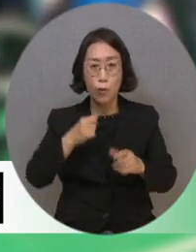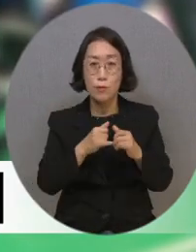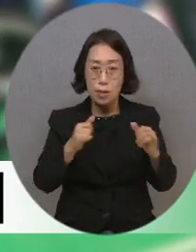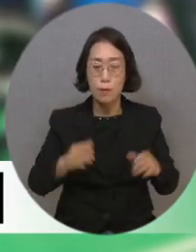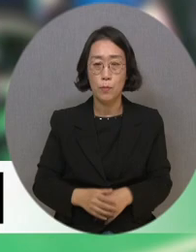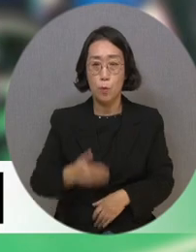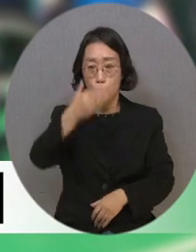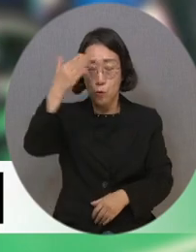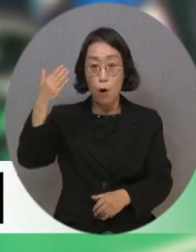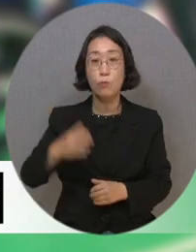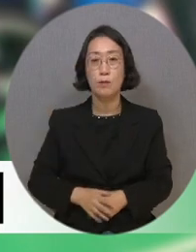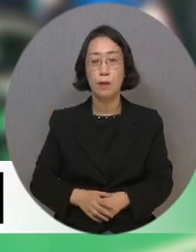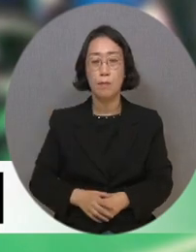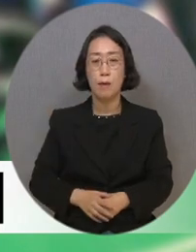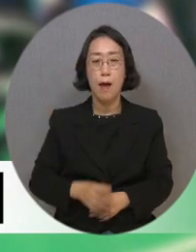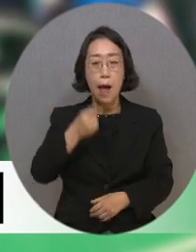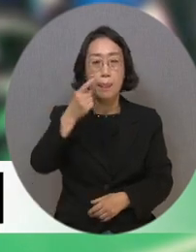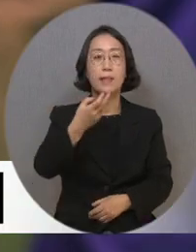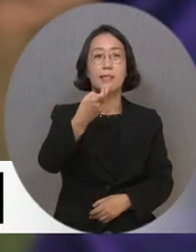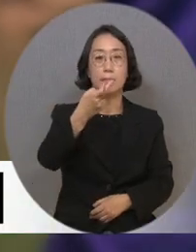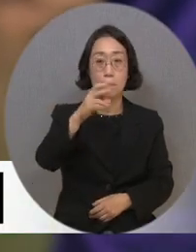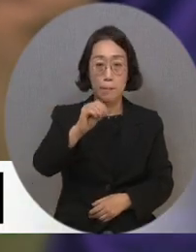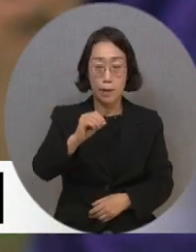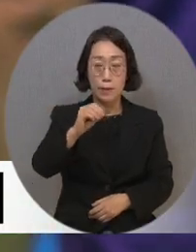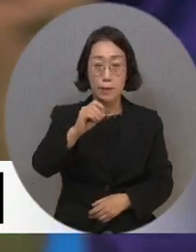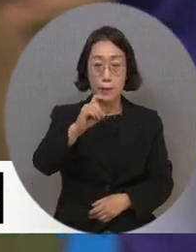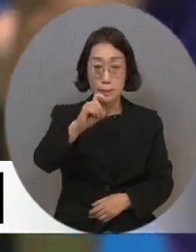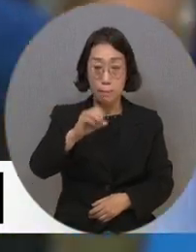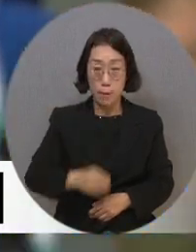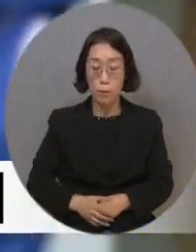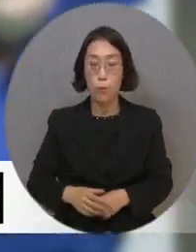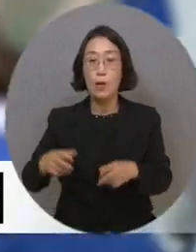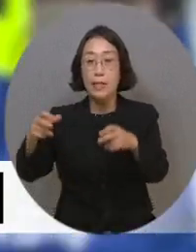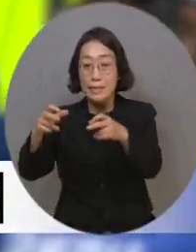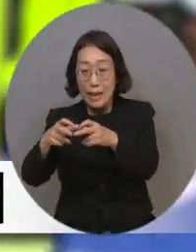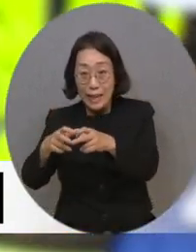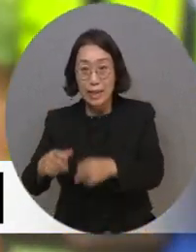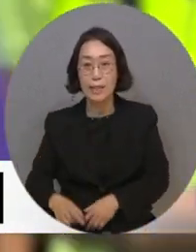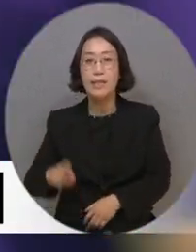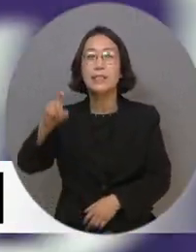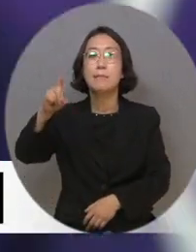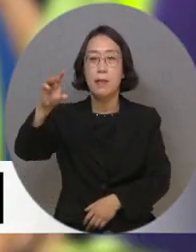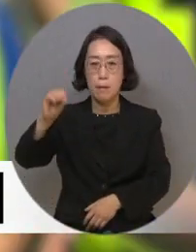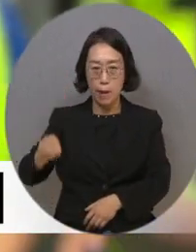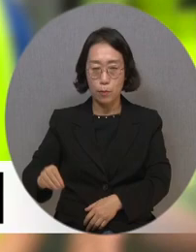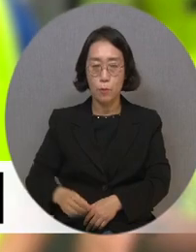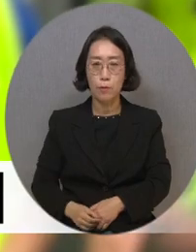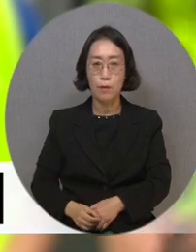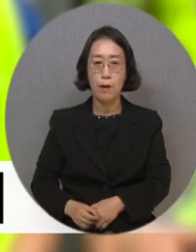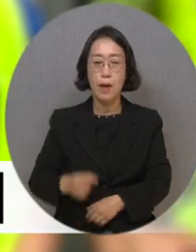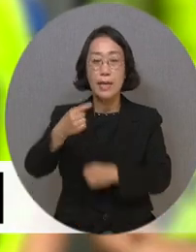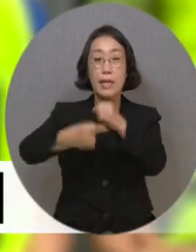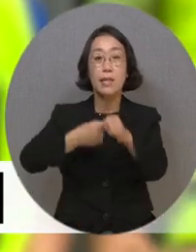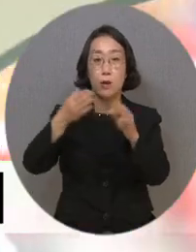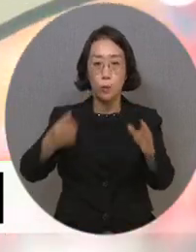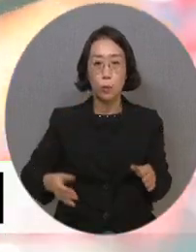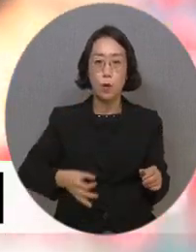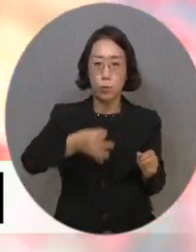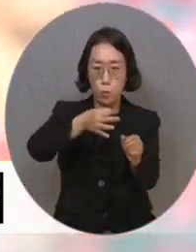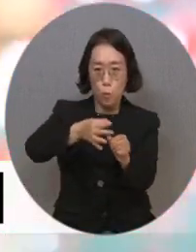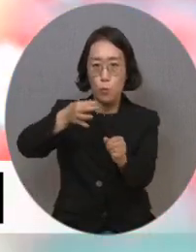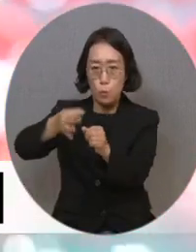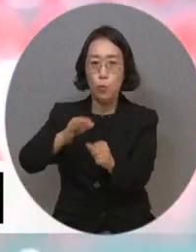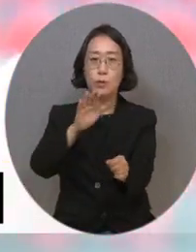12만 명에게 월 10만 원 장애인 2만 명에게는 월 11만 원 범위에서 12개월 동안 수강료를